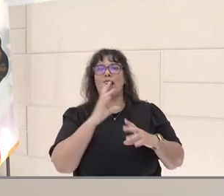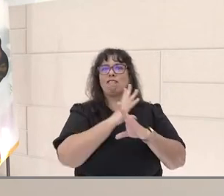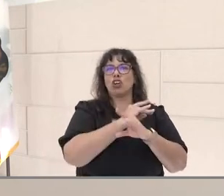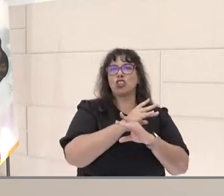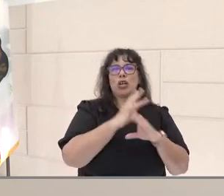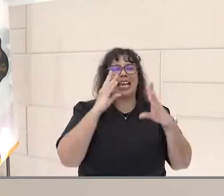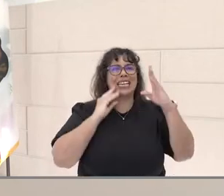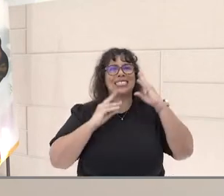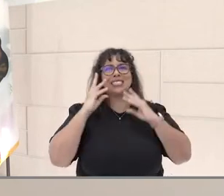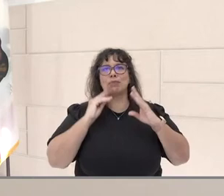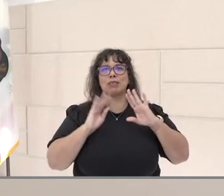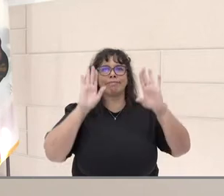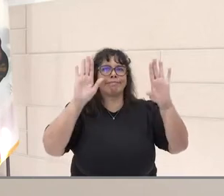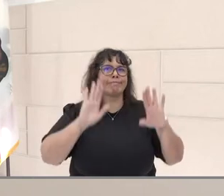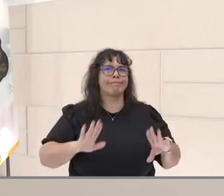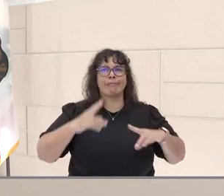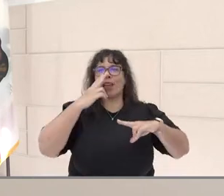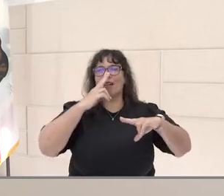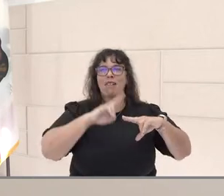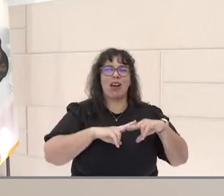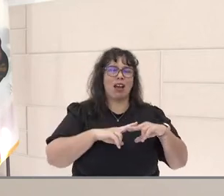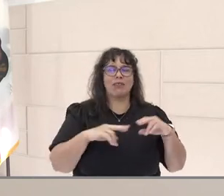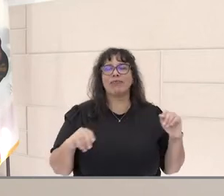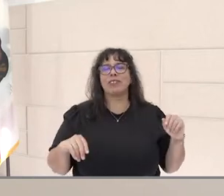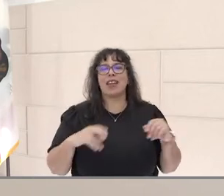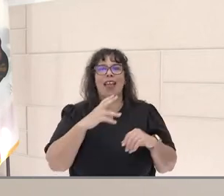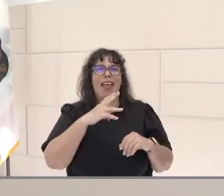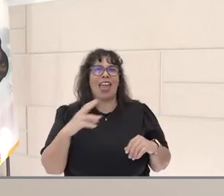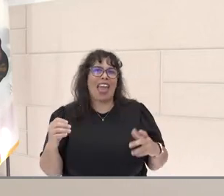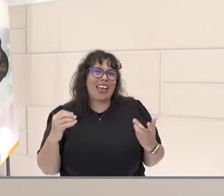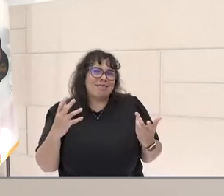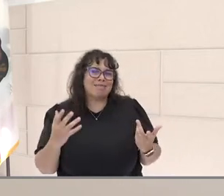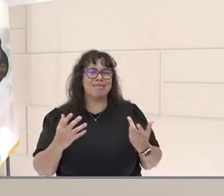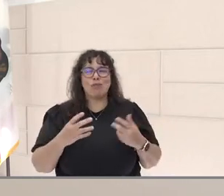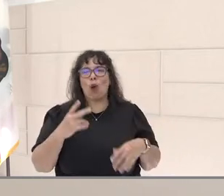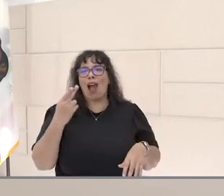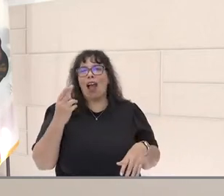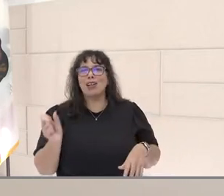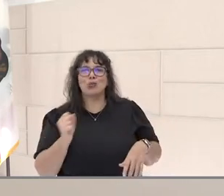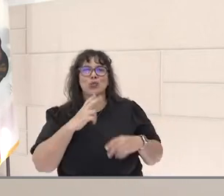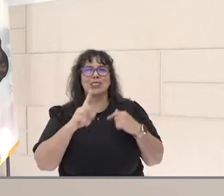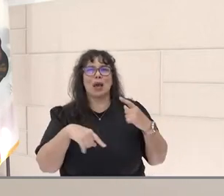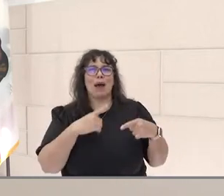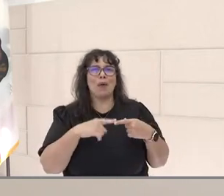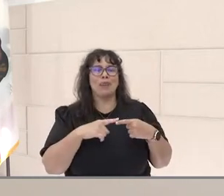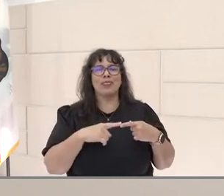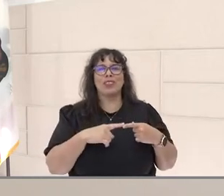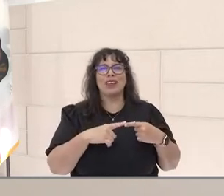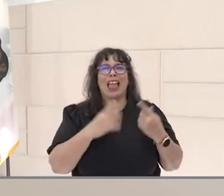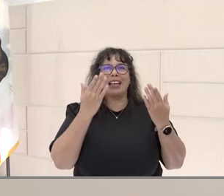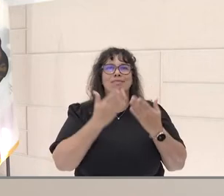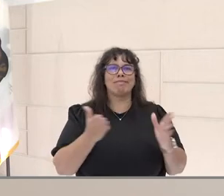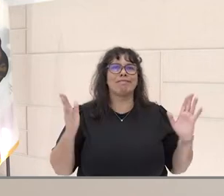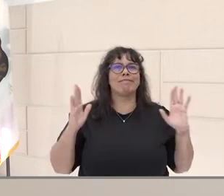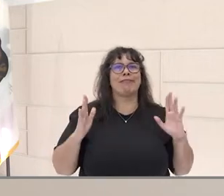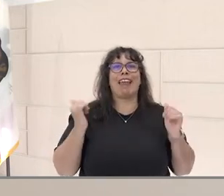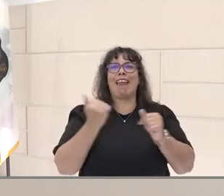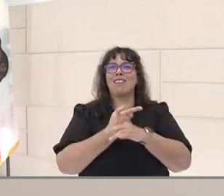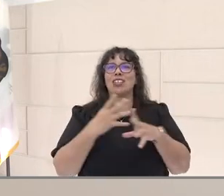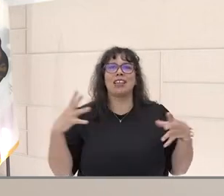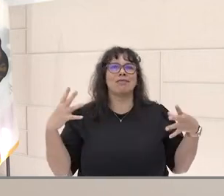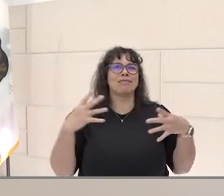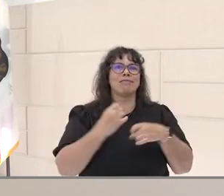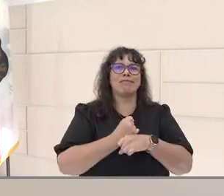សិស្សថ្នាក់ទី11និងថ្នាក់ទី12ដែលជ្រើសរើសត្រឡប់ខ្លះមករៀនផងរៀននៅផ្ទះផងនឹងគឺថាវាគេ